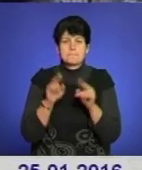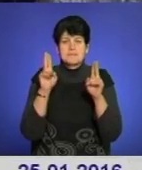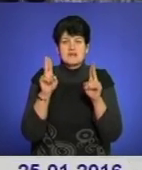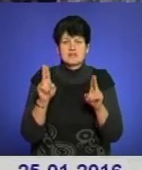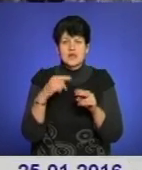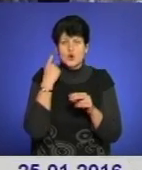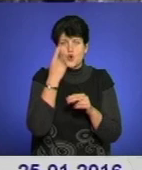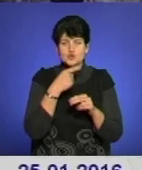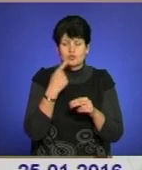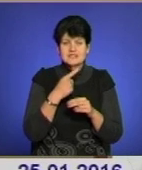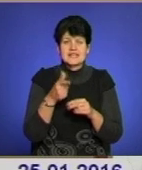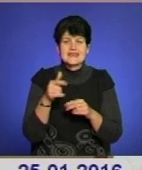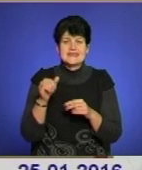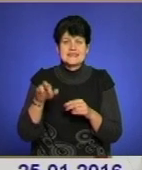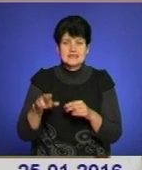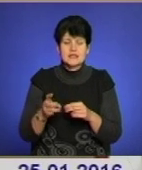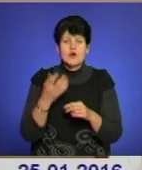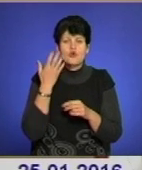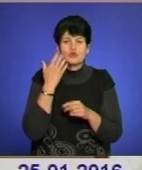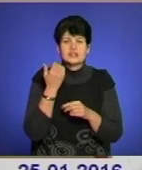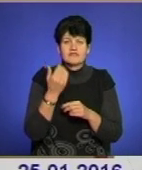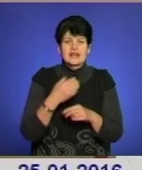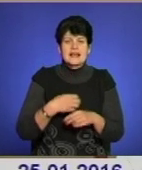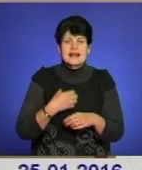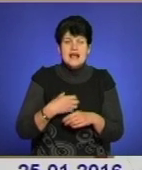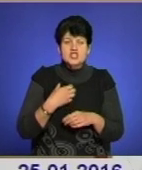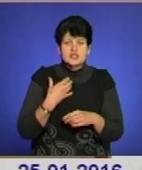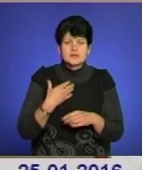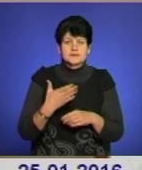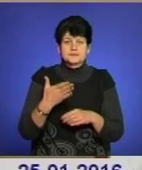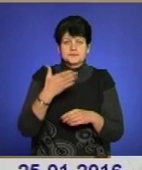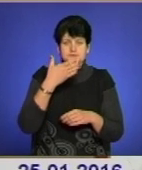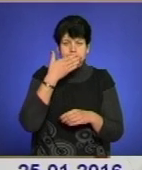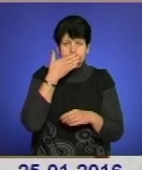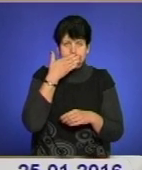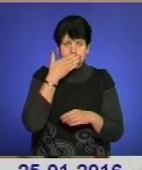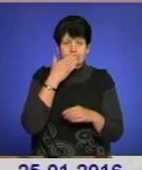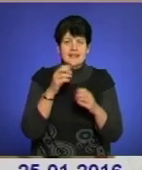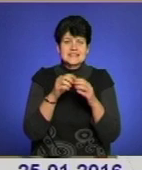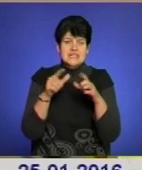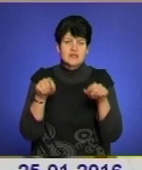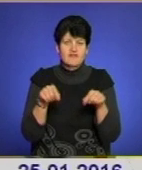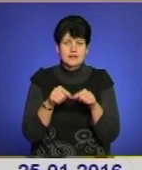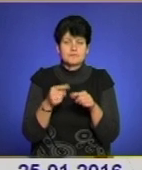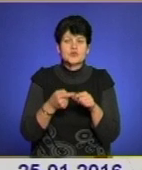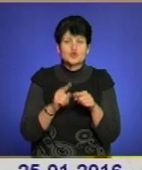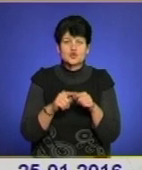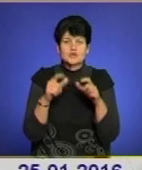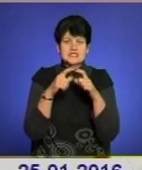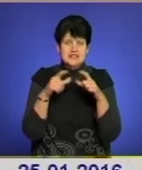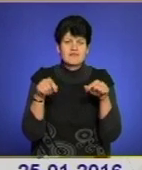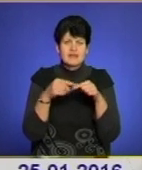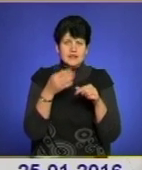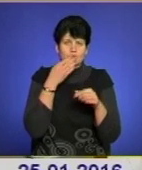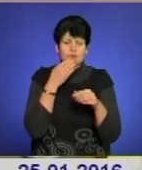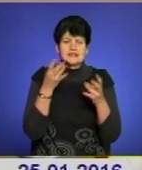особистої гігієни. Перш за все, коли ви кашляєте, ви прикриваєте рот салфеткою. Цю серветку бажано мати одноразову,